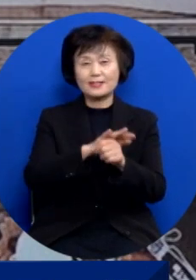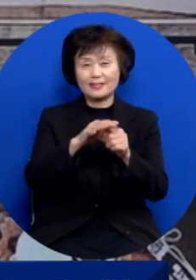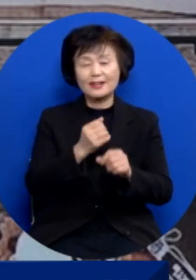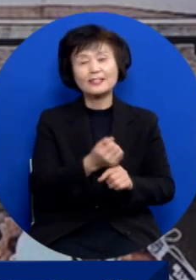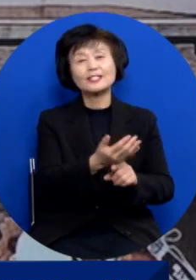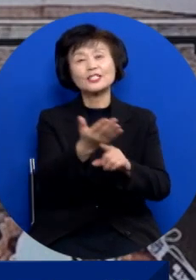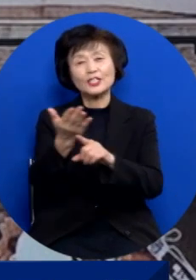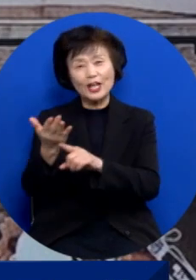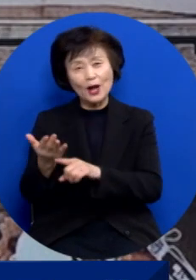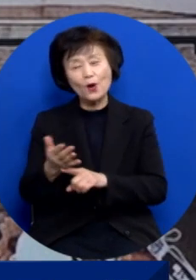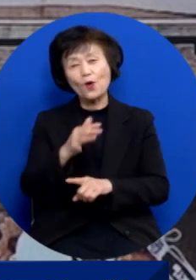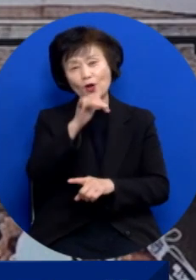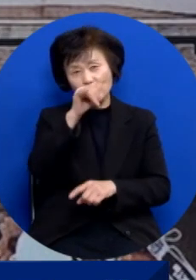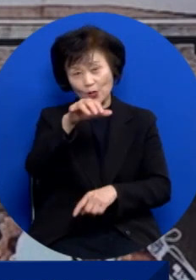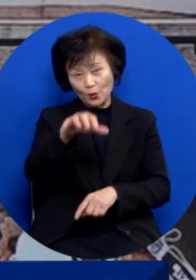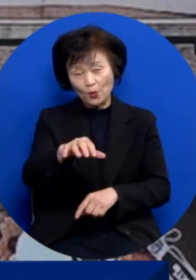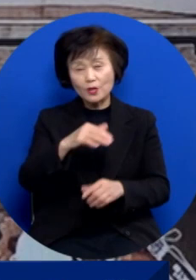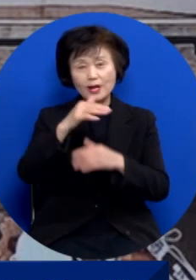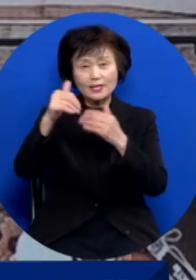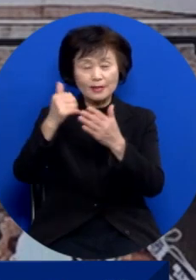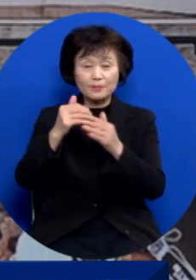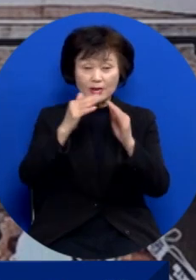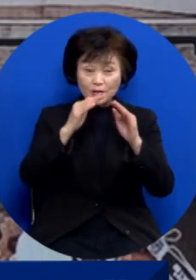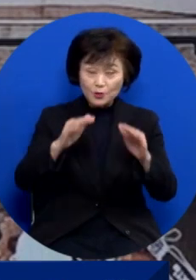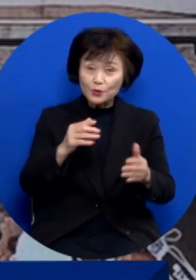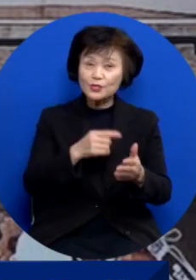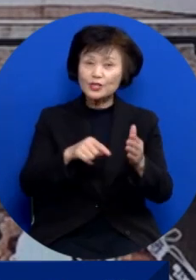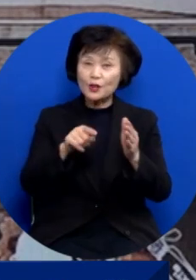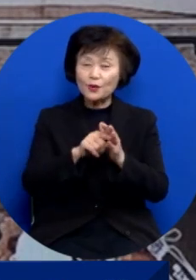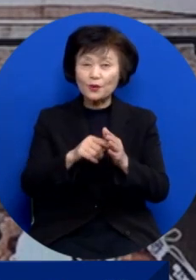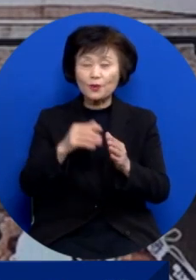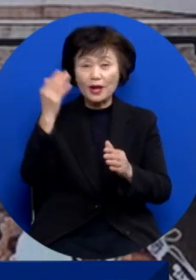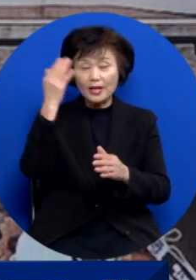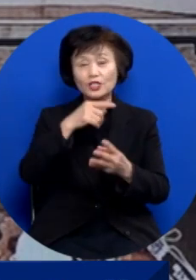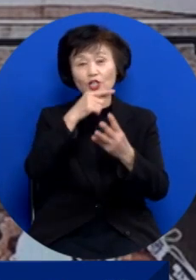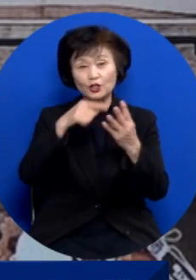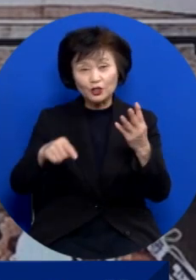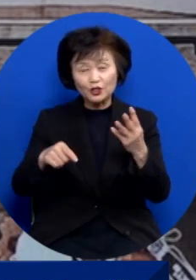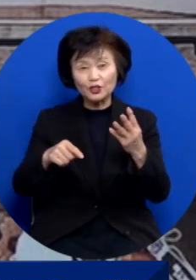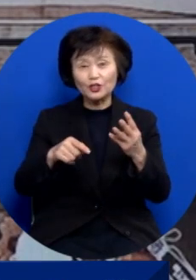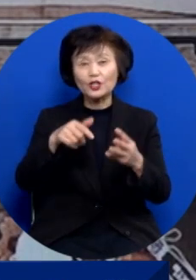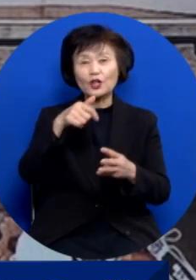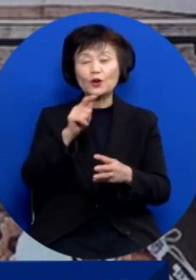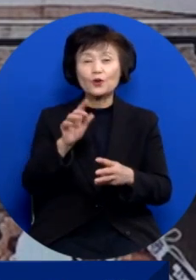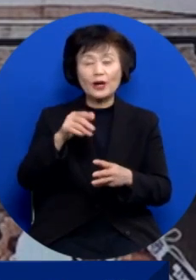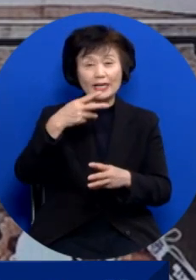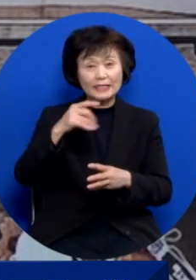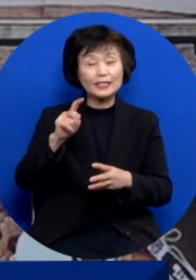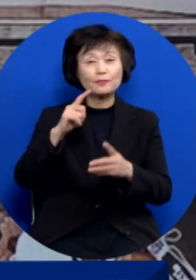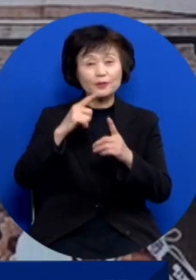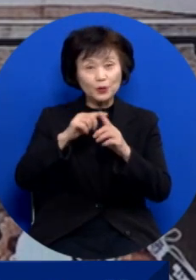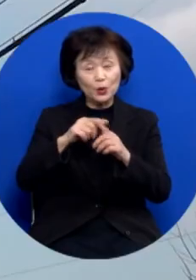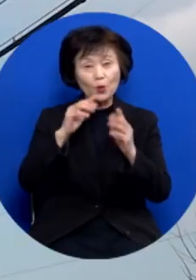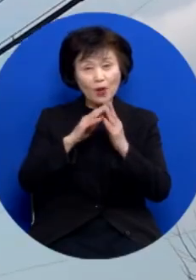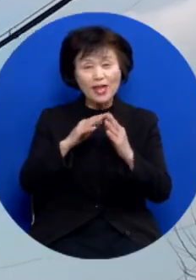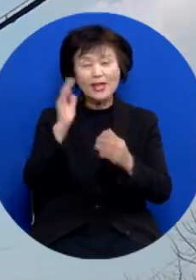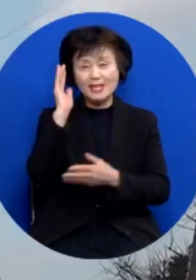있다고 합니다 하나님과 이웃을 향한 청주 광림교회의 사역이야기 소년 기자가 전합니다